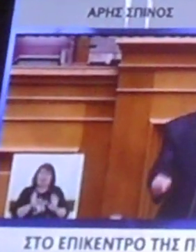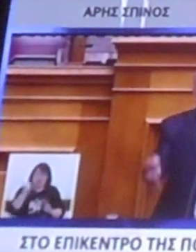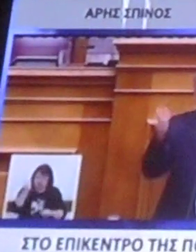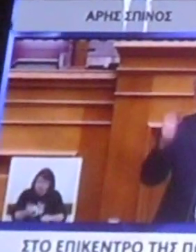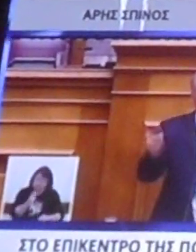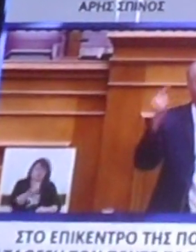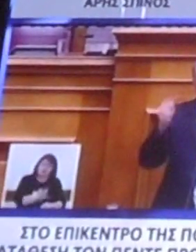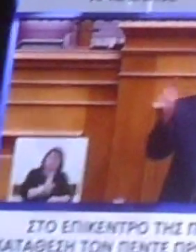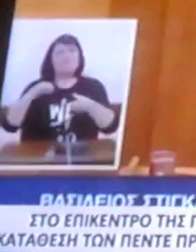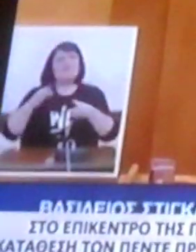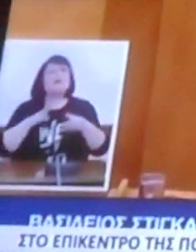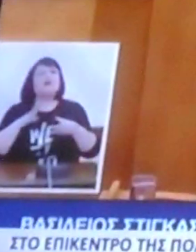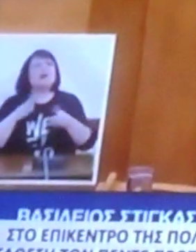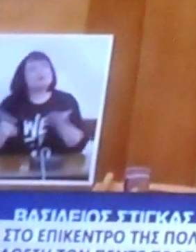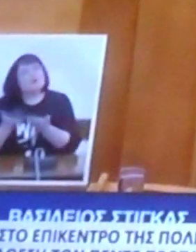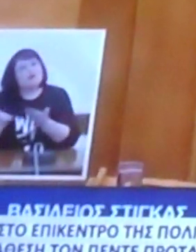την ακούσουμε.